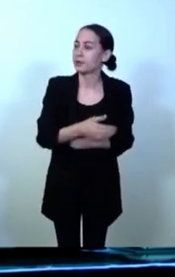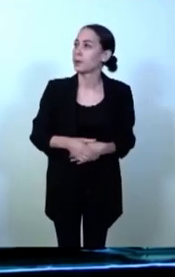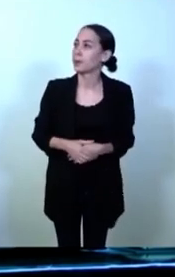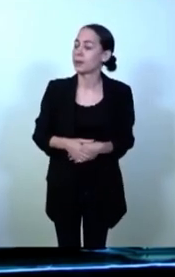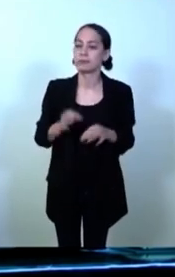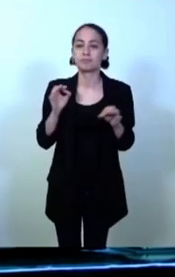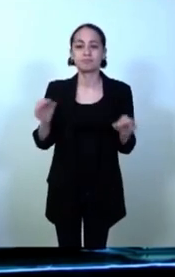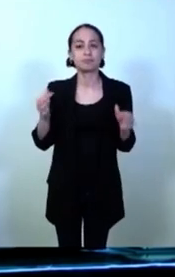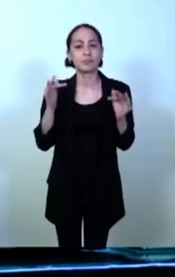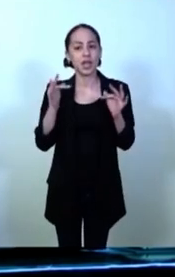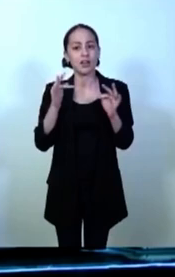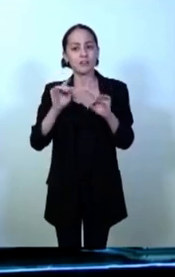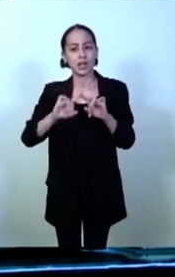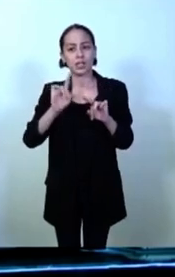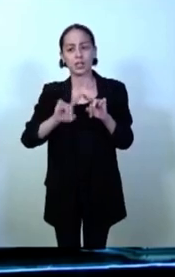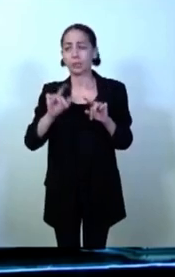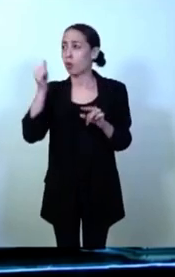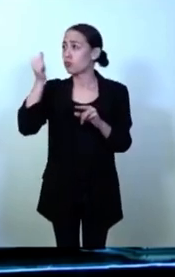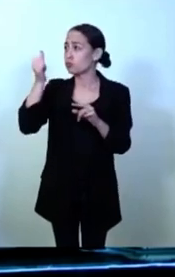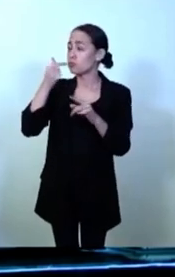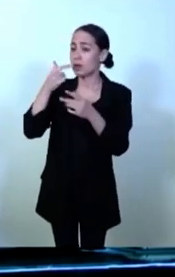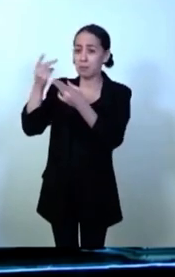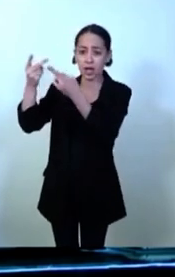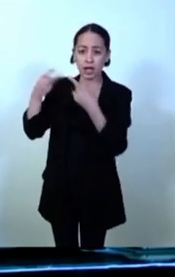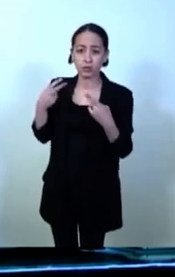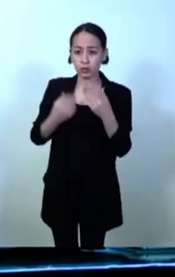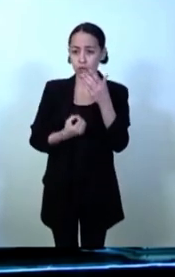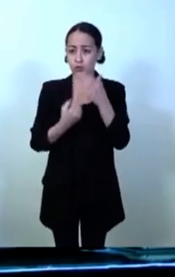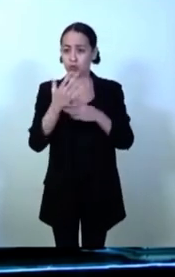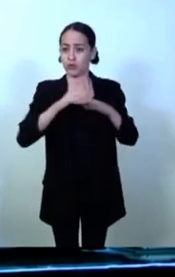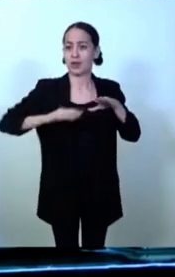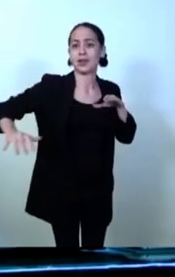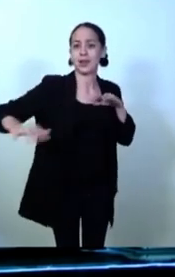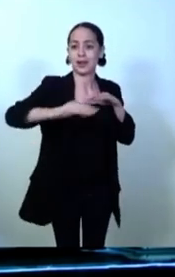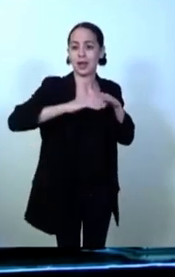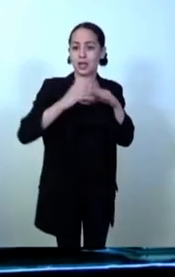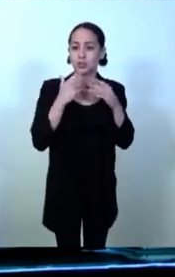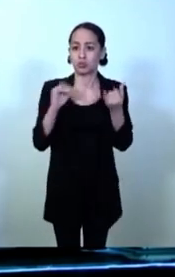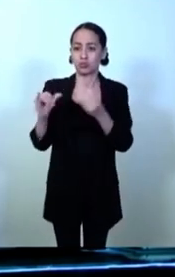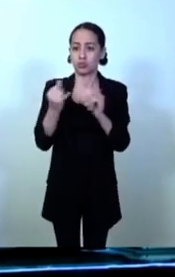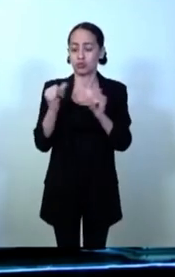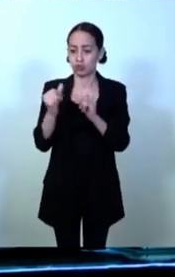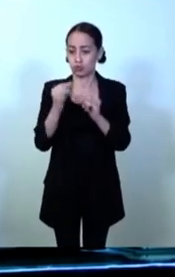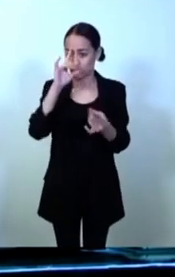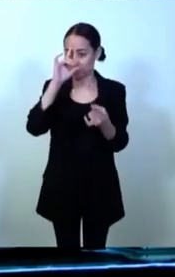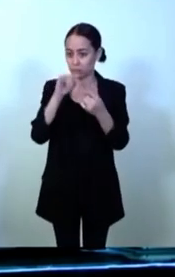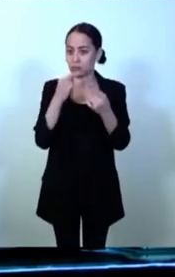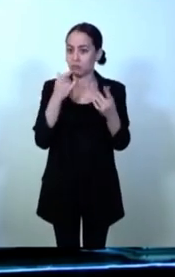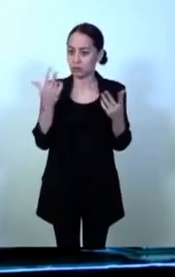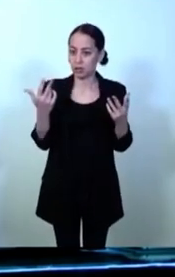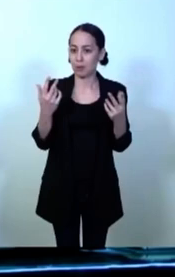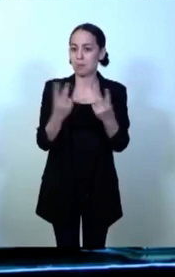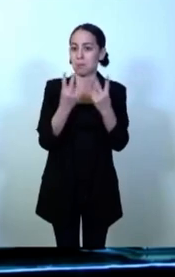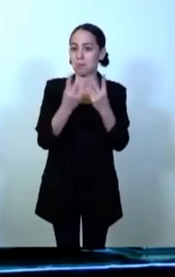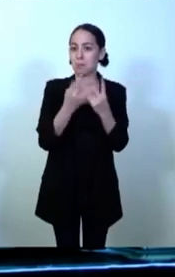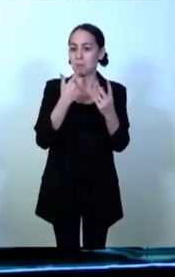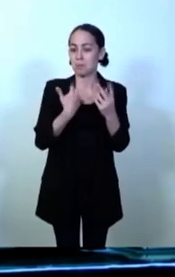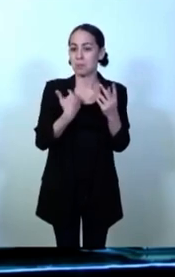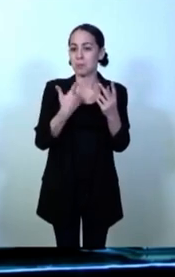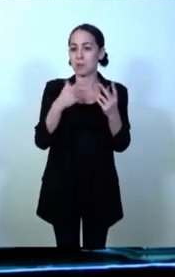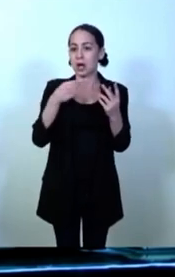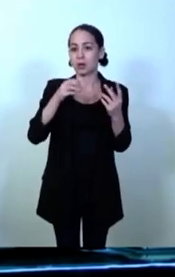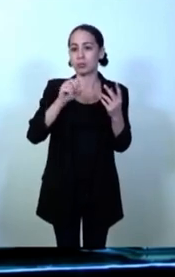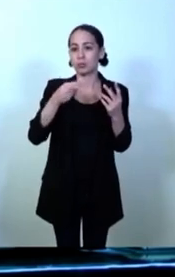d'équipement, vous annoncez par exemple une nouvelle aire de jeu au parc Mon Séjour, mais là aussi lancée lors de la mandature précédente à l'initiative du précédent maire de